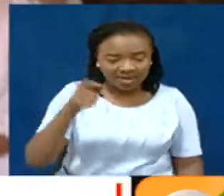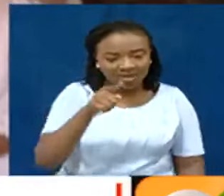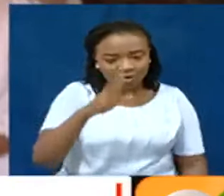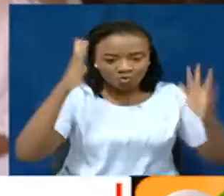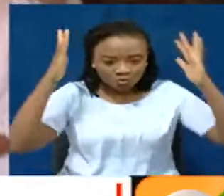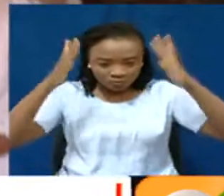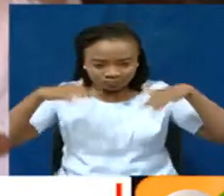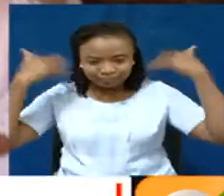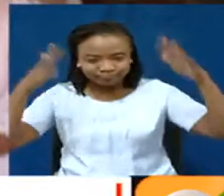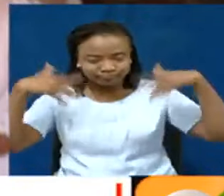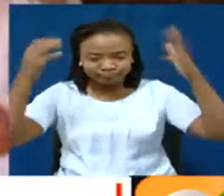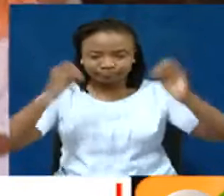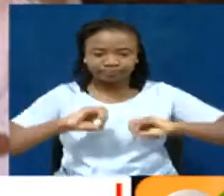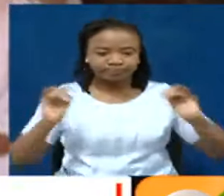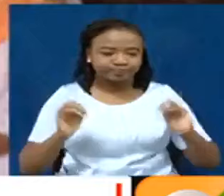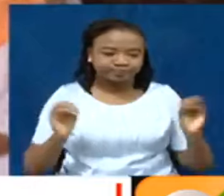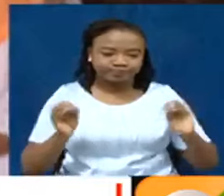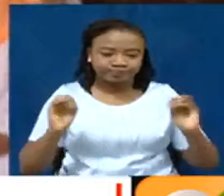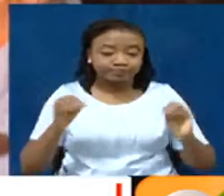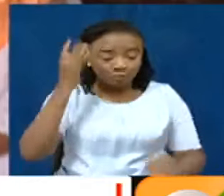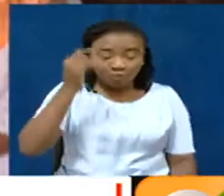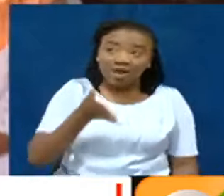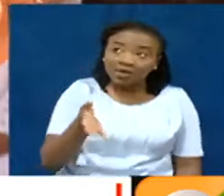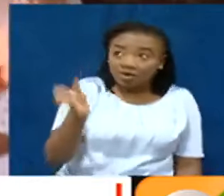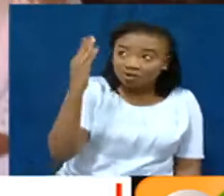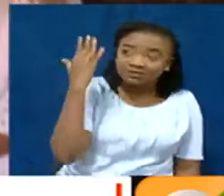ndio? Siko Mungu mbinguni.